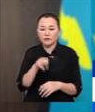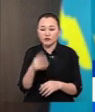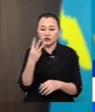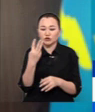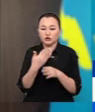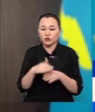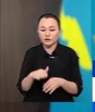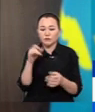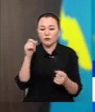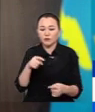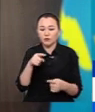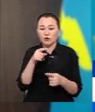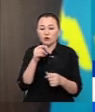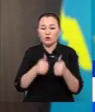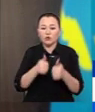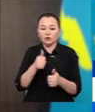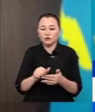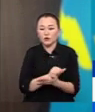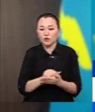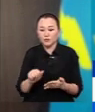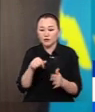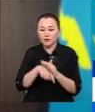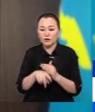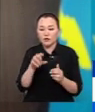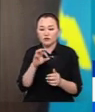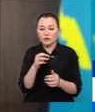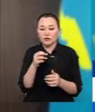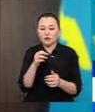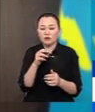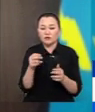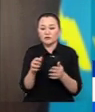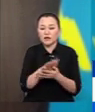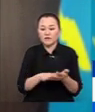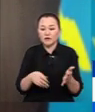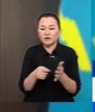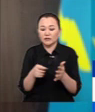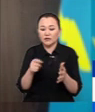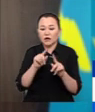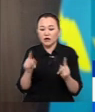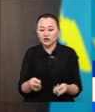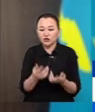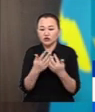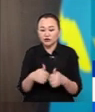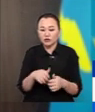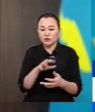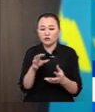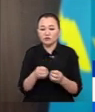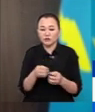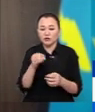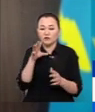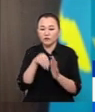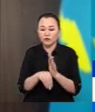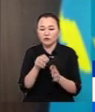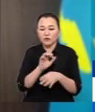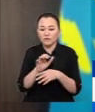3-ші тармағына сәйкес конкурстық құжаттамада әлеуметтік өнім берушілердің санын шектеуге әкеп соғатын оның ішінде